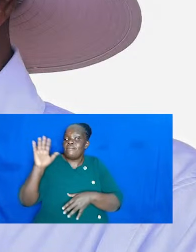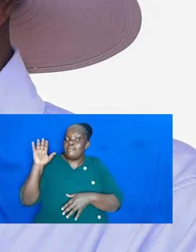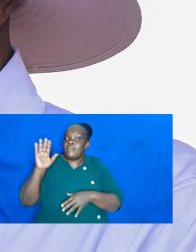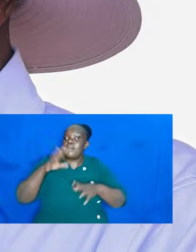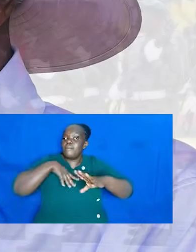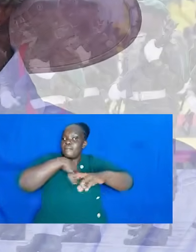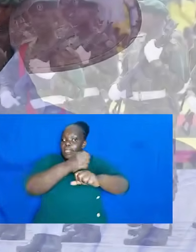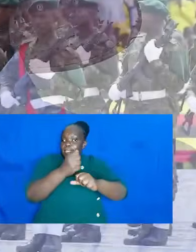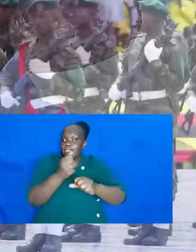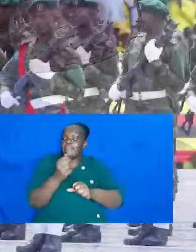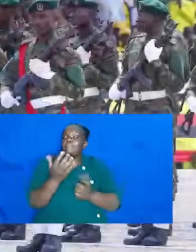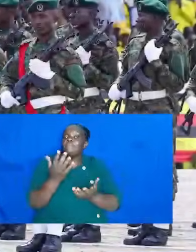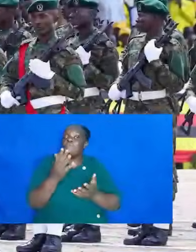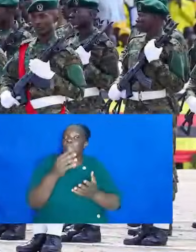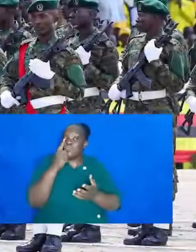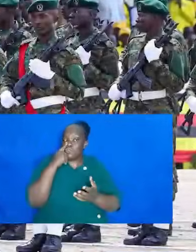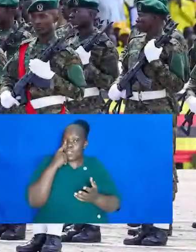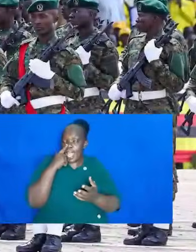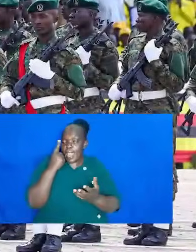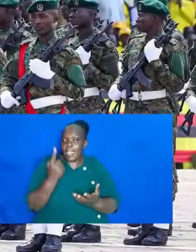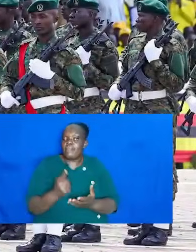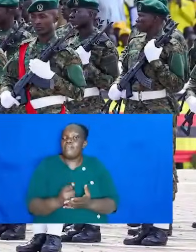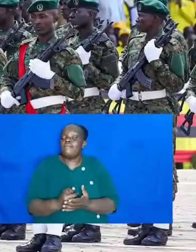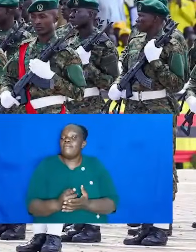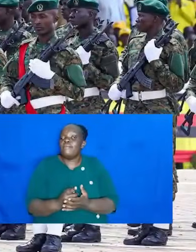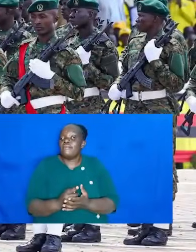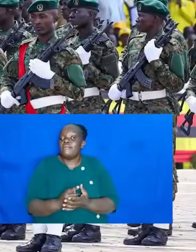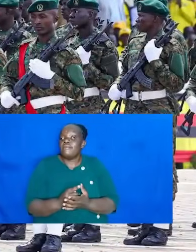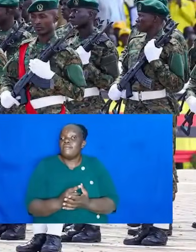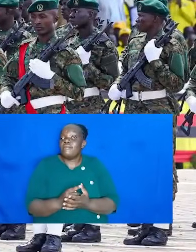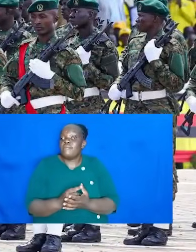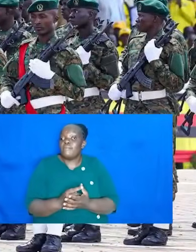wa Uganda mjini Entebbe.